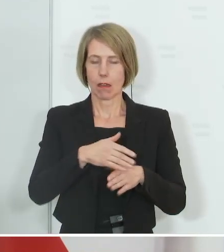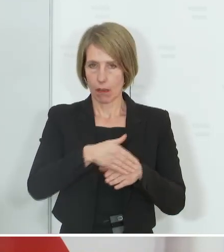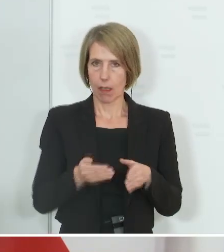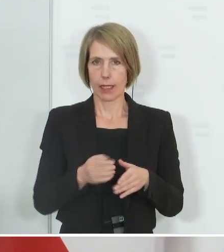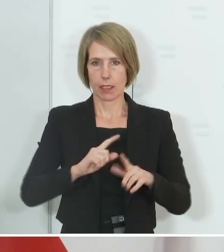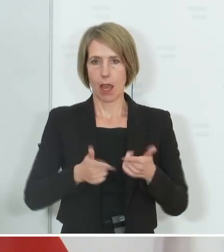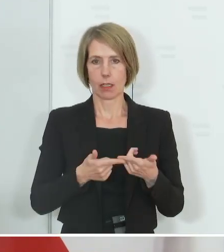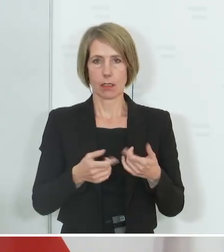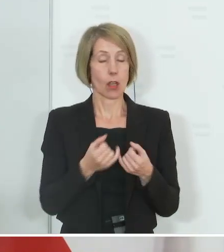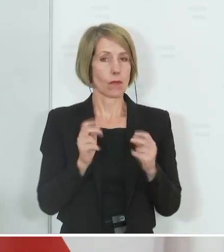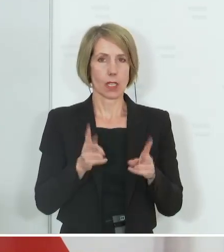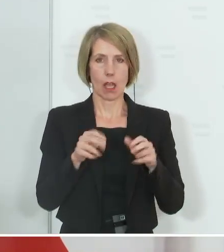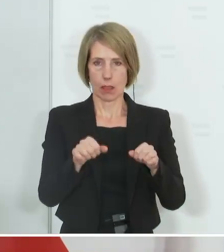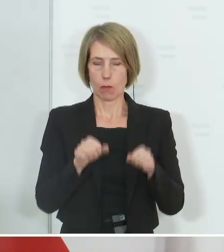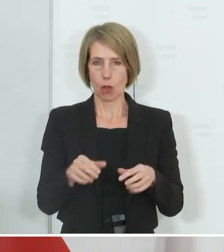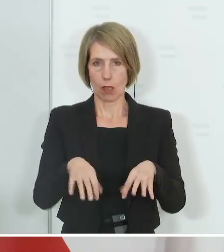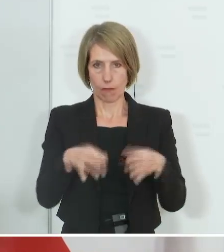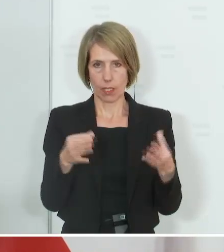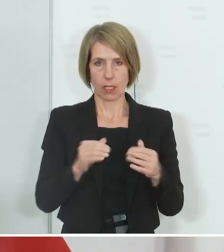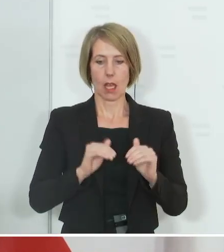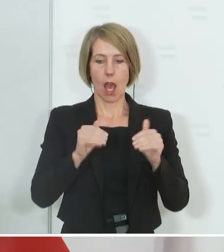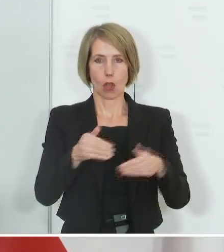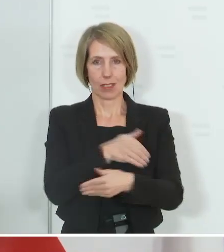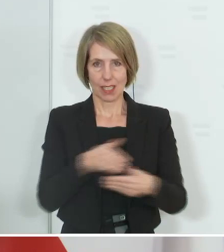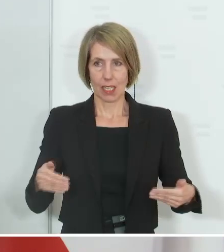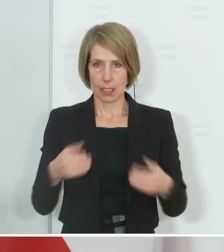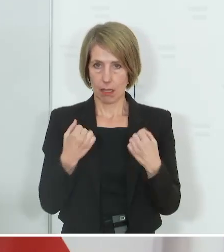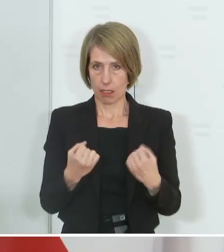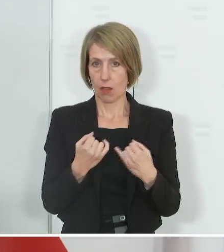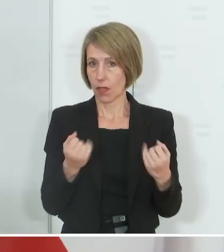findet, einerseits die Außengrenzen tatsächlich zu sichern.